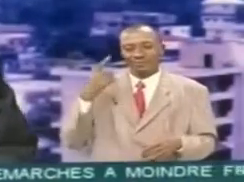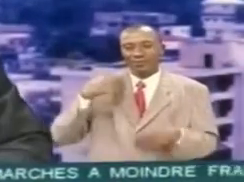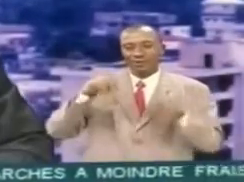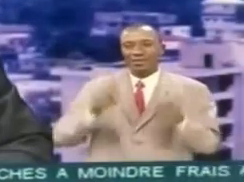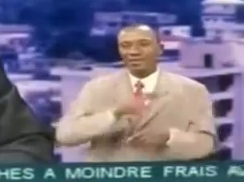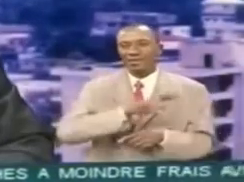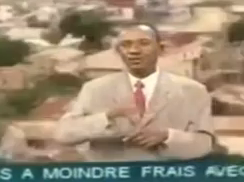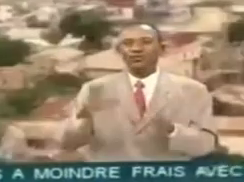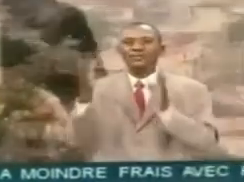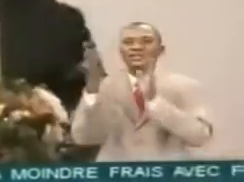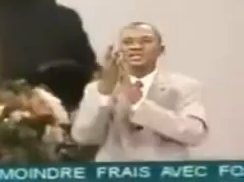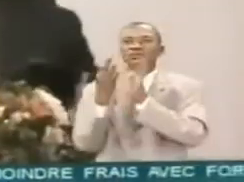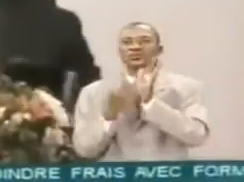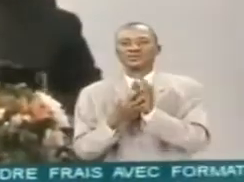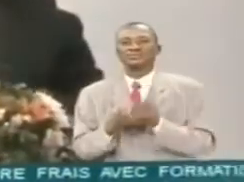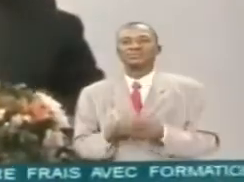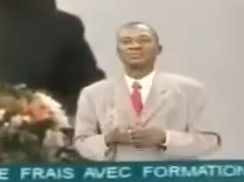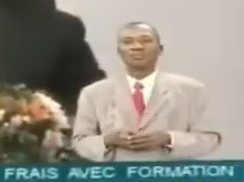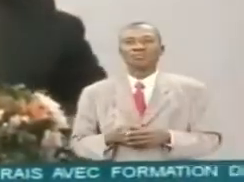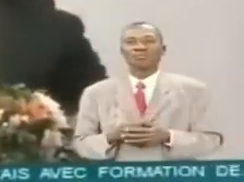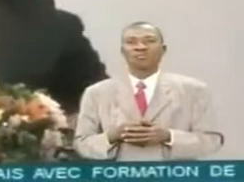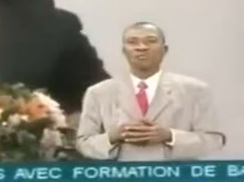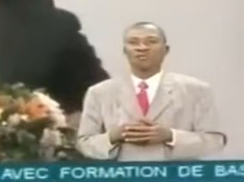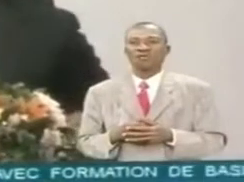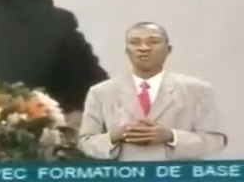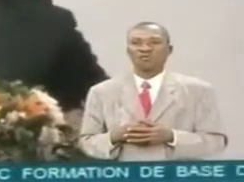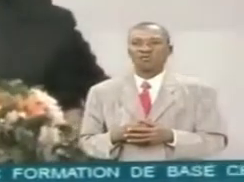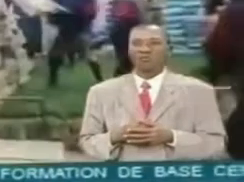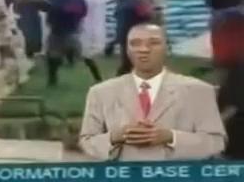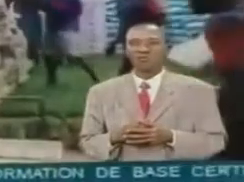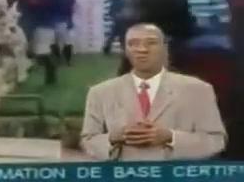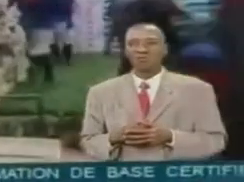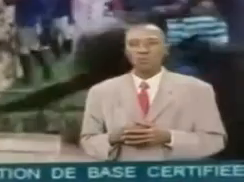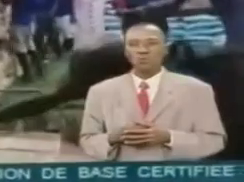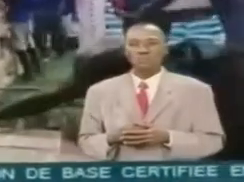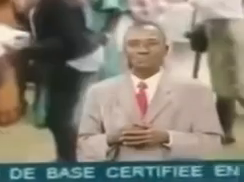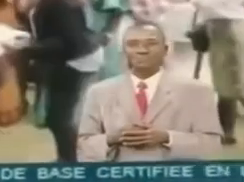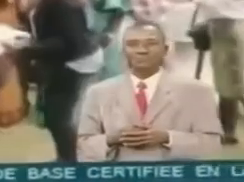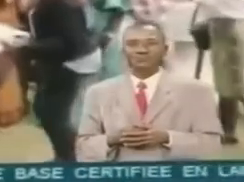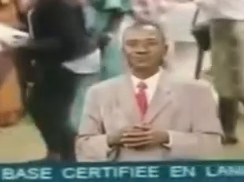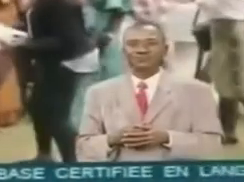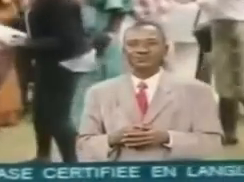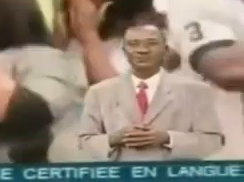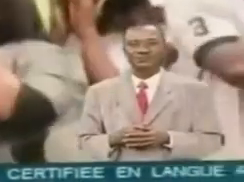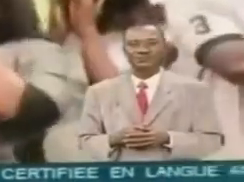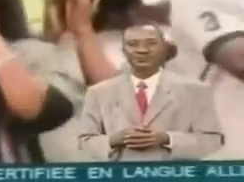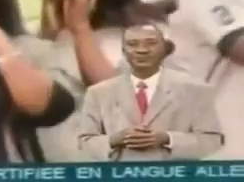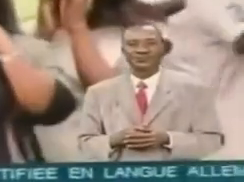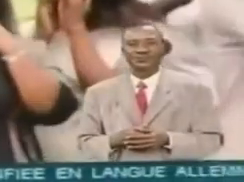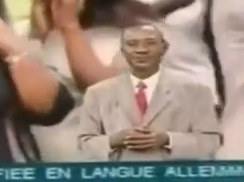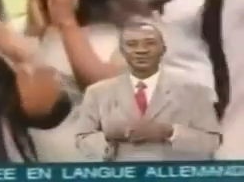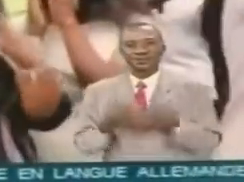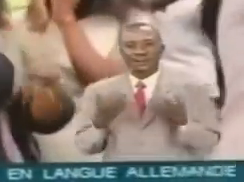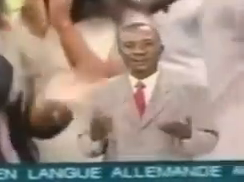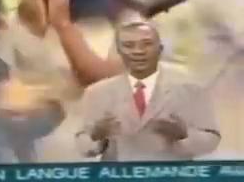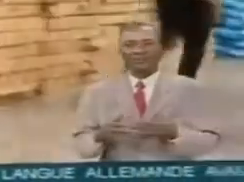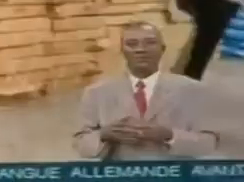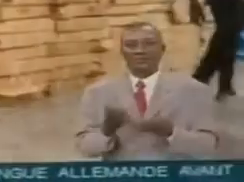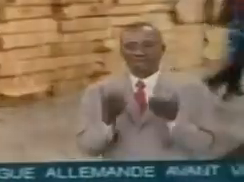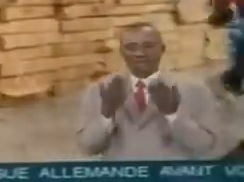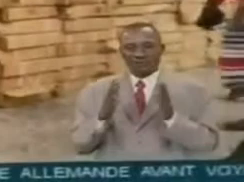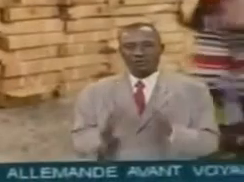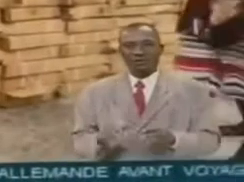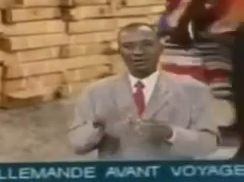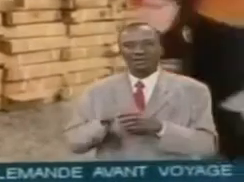Luxon Kabbala. Dire de bonnes fêtes de fin d'année, entre autres, aux étudiants et aux prisonniers de la ville province Kinshasa, Joseph